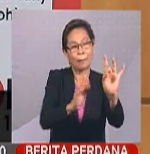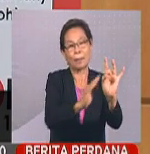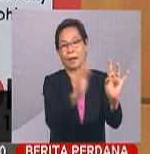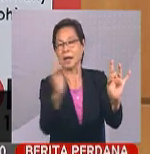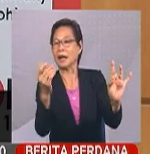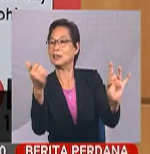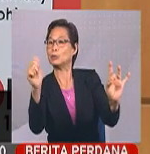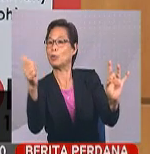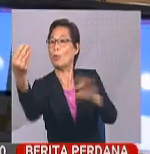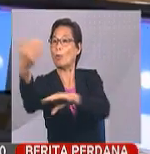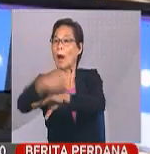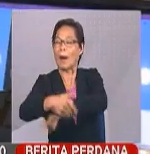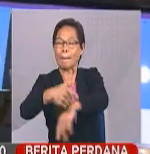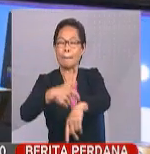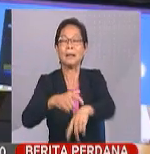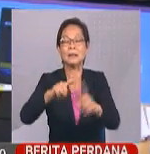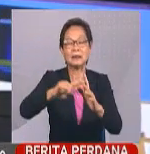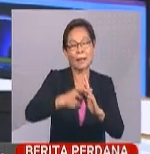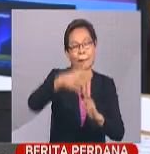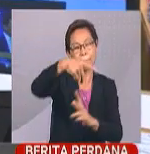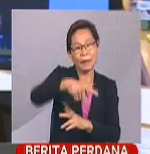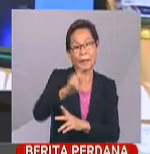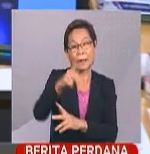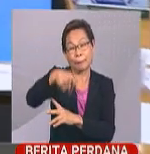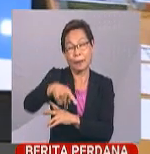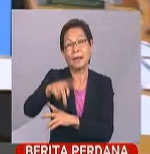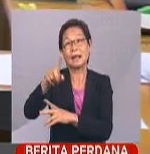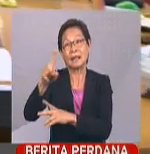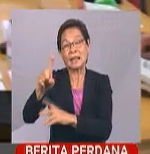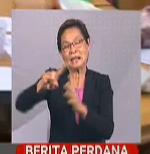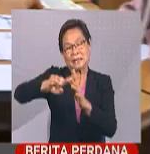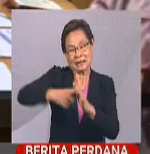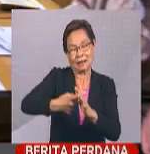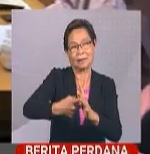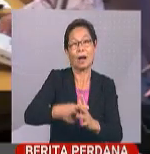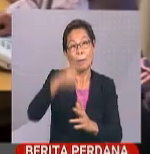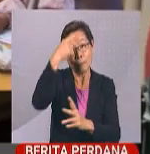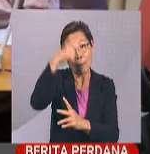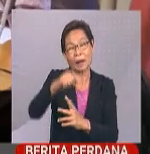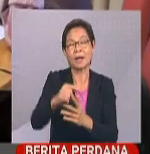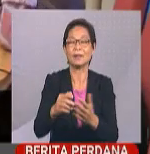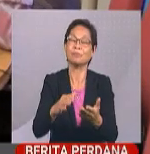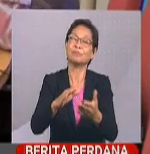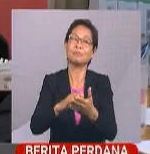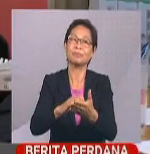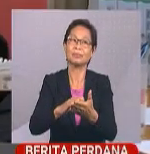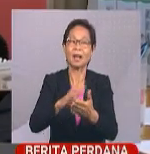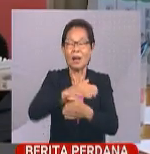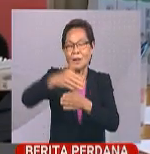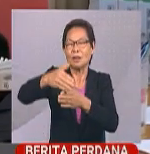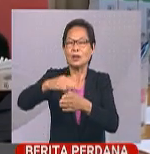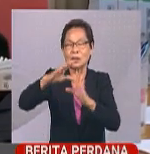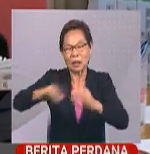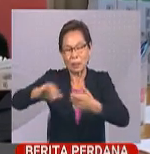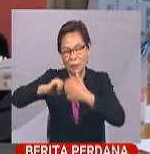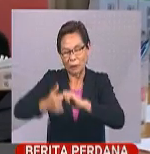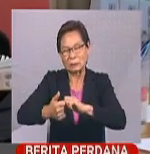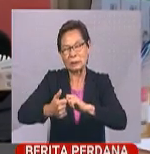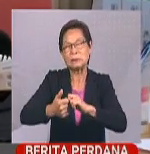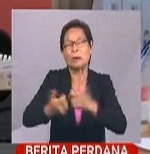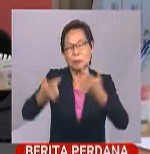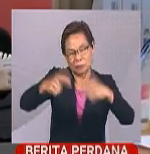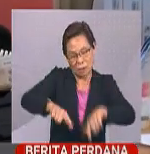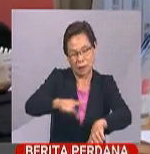hingga 10 malam sejak PKPB dilaksanakan bagi menyelesaikan kesulitan yang terjadi